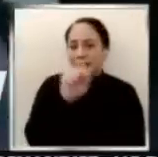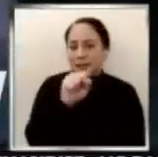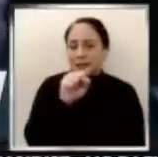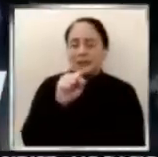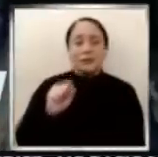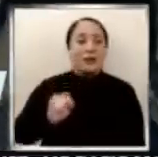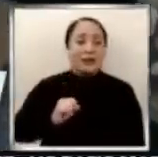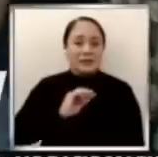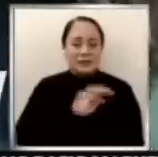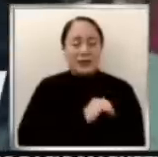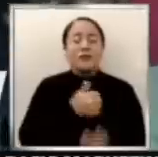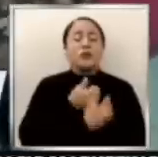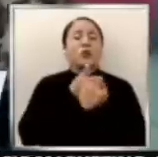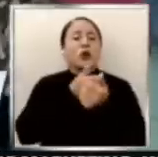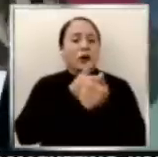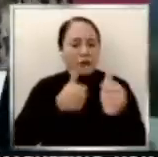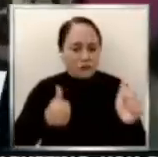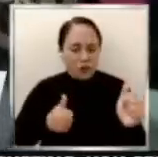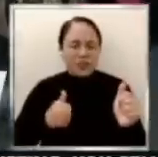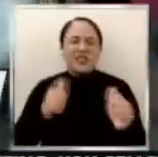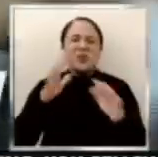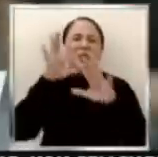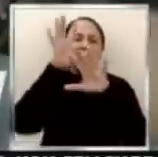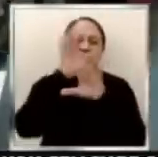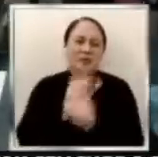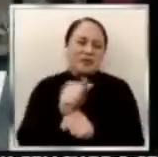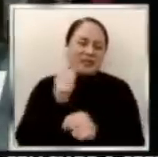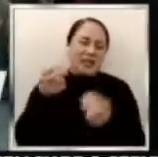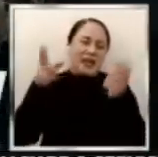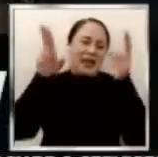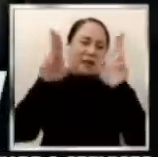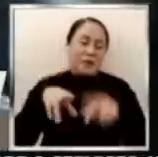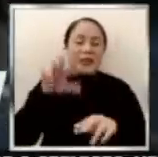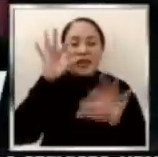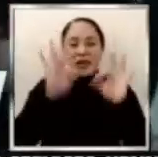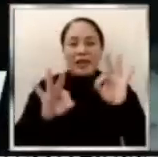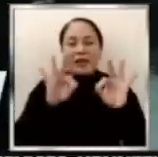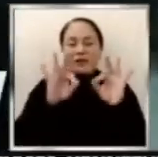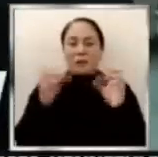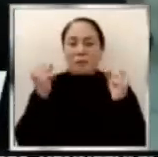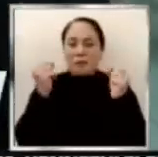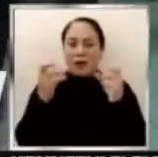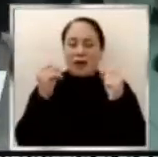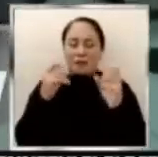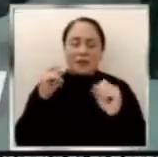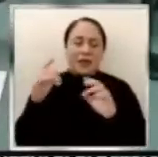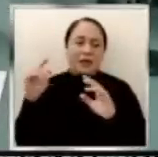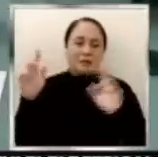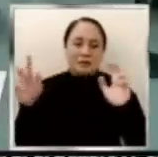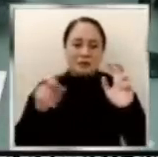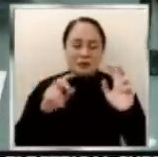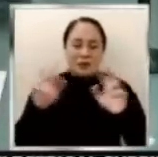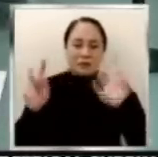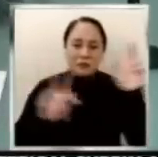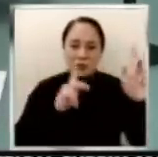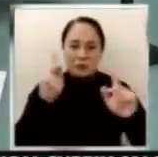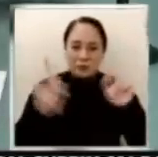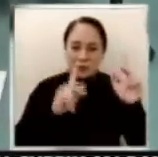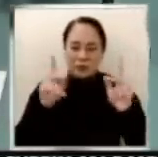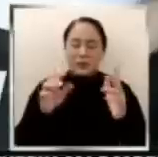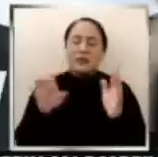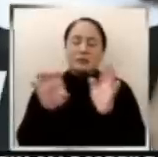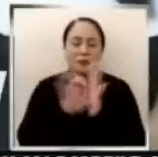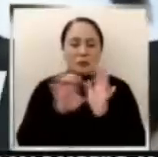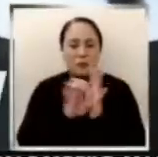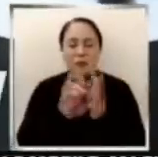maiwasan yung karaniwan ay ganito na nangyayari kapag marami yung bumabiyahe, lalo na pag mga peak season katulad ng Semana